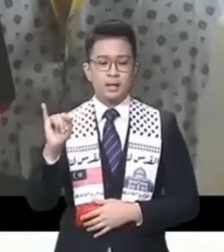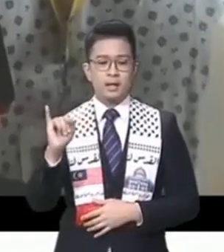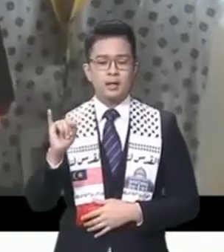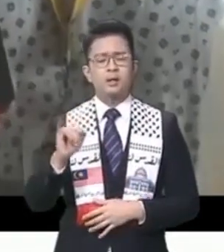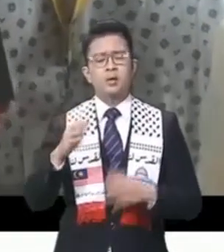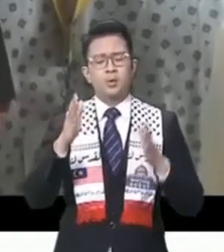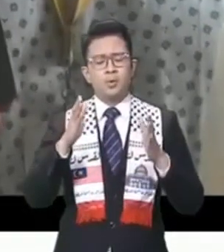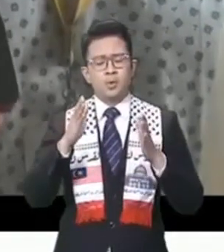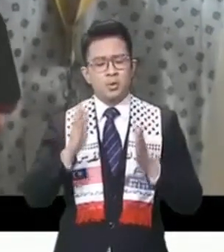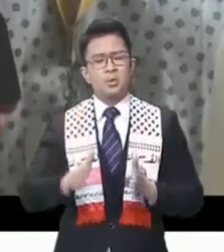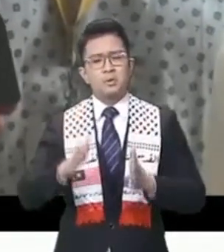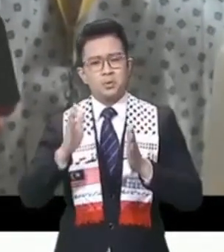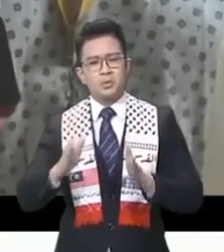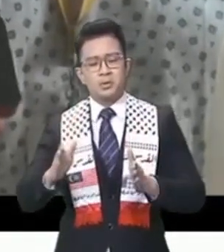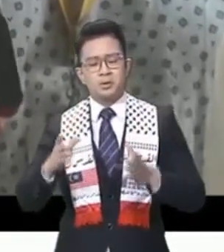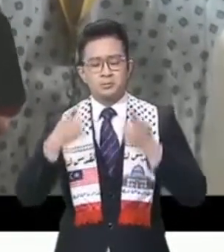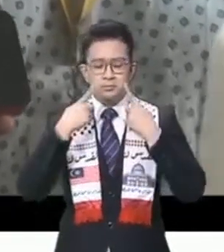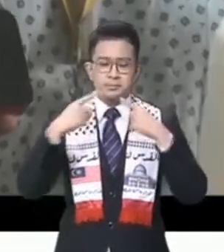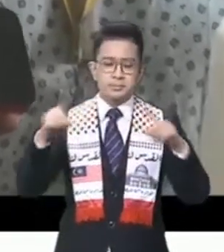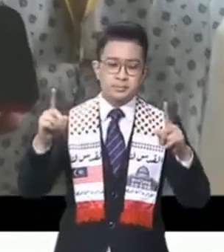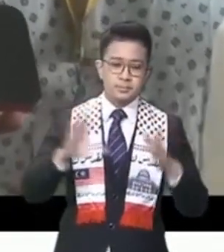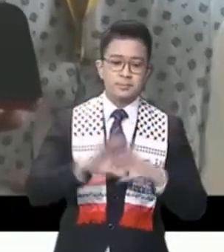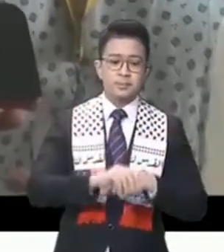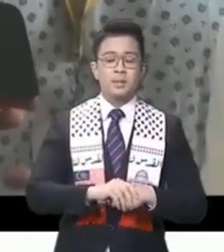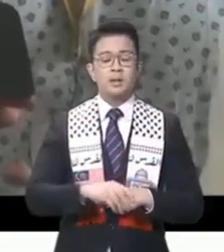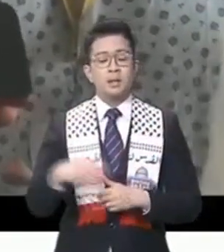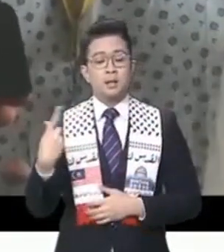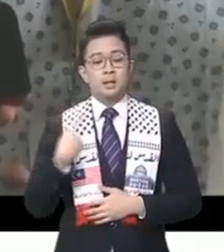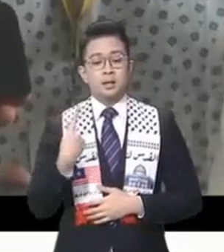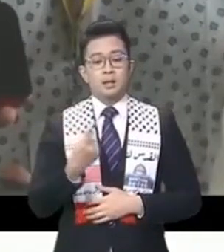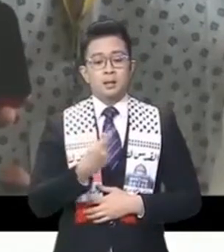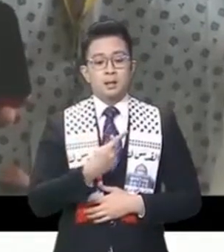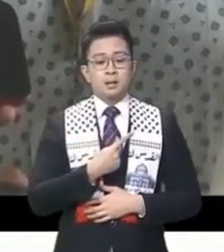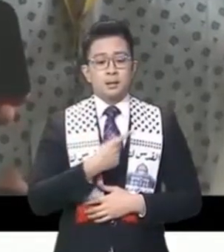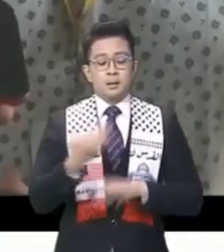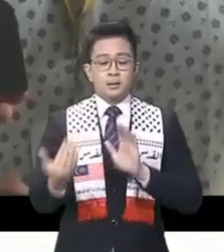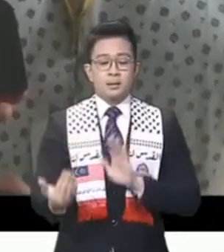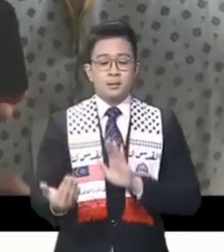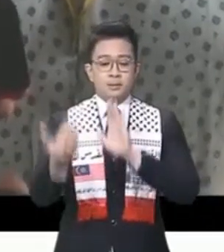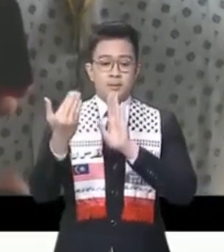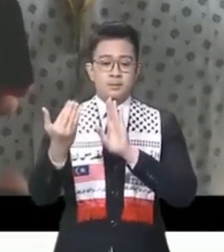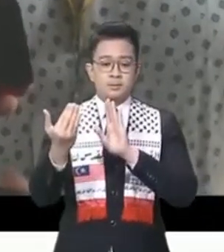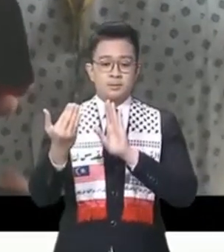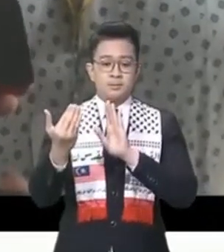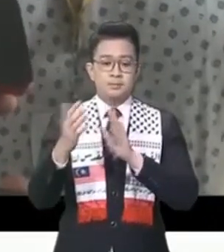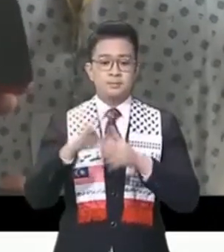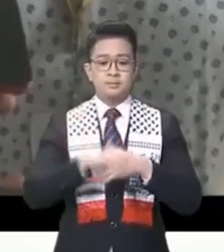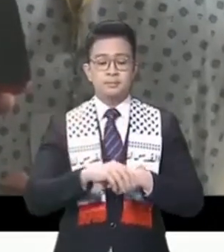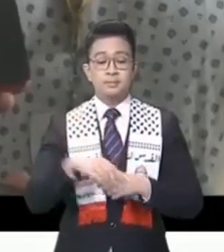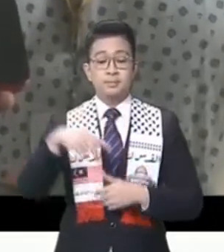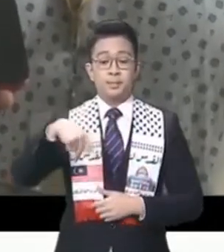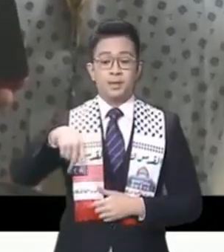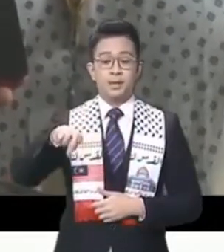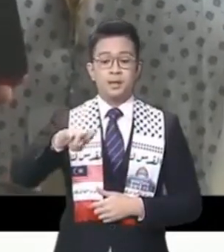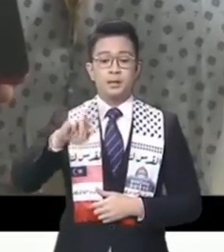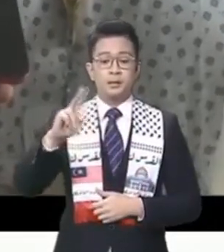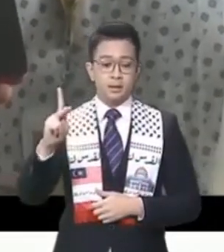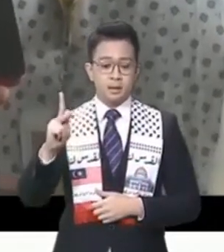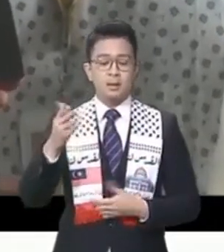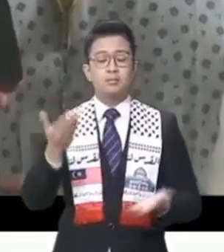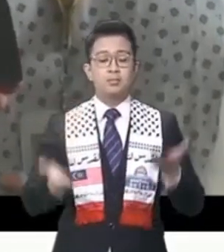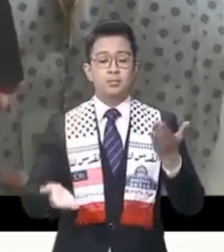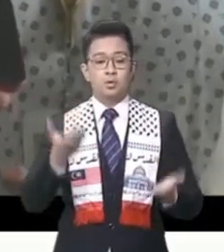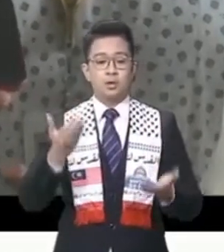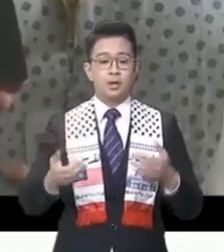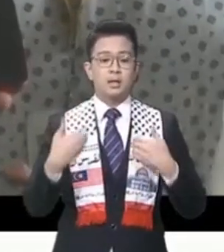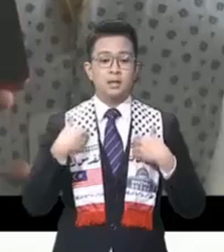orang-orang terkena jadi pada apabila Kami mempunyai menghadapi satu plk Ada kemungkinan